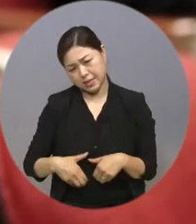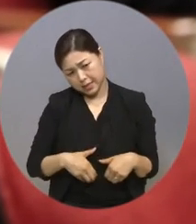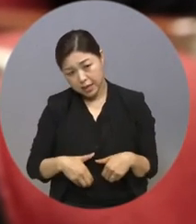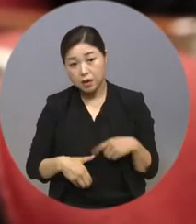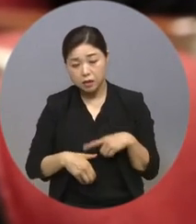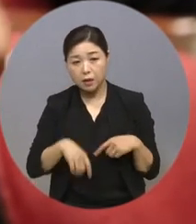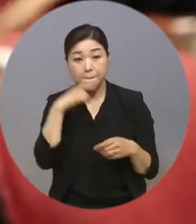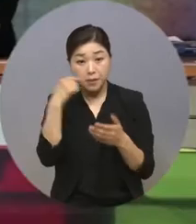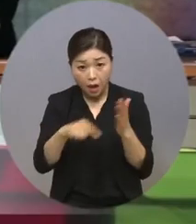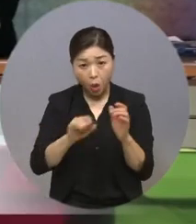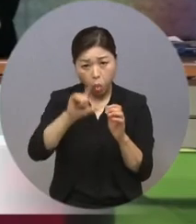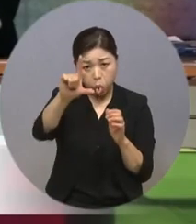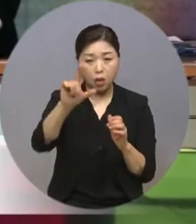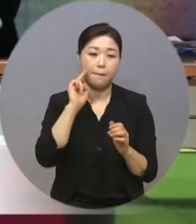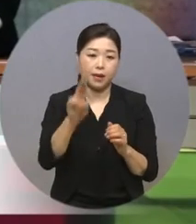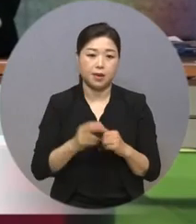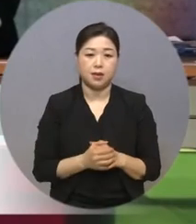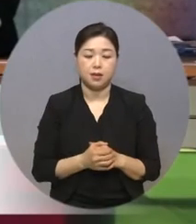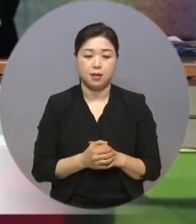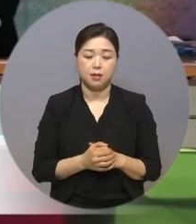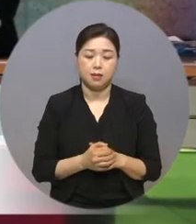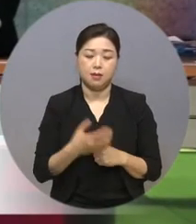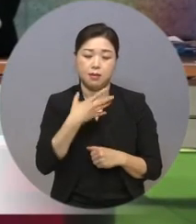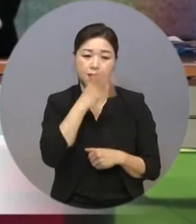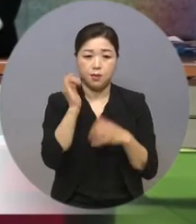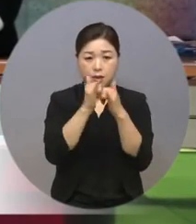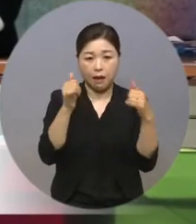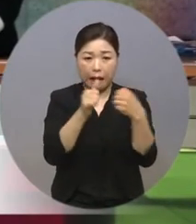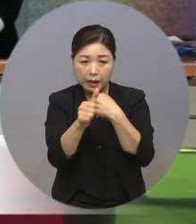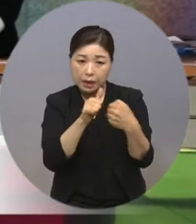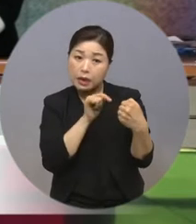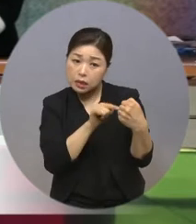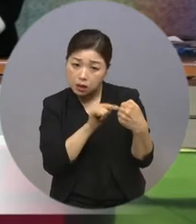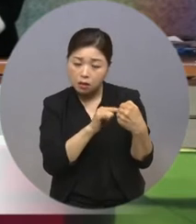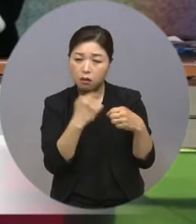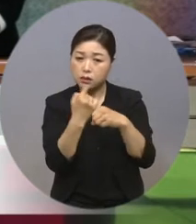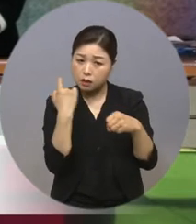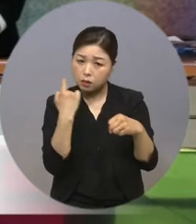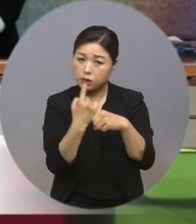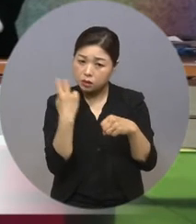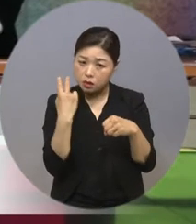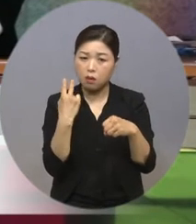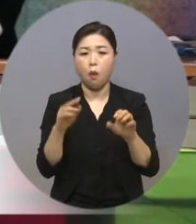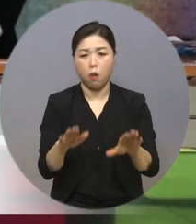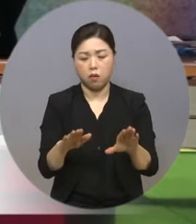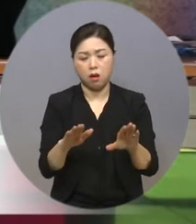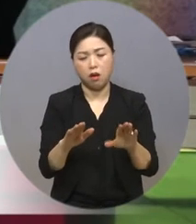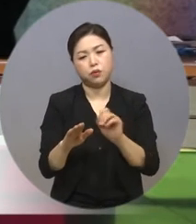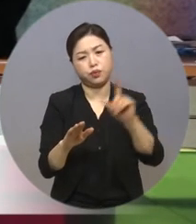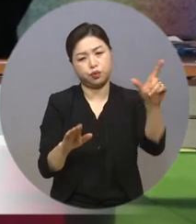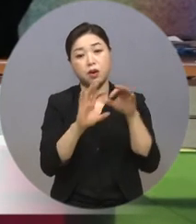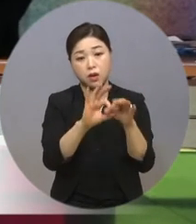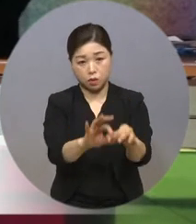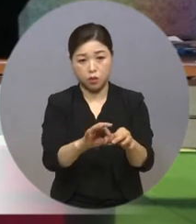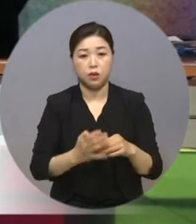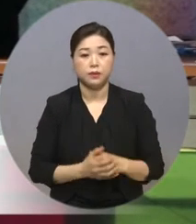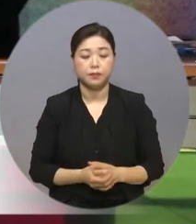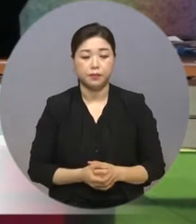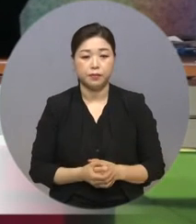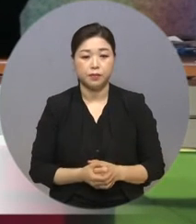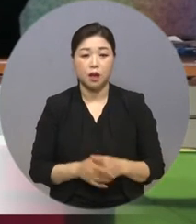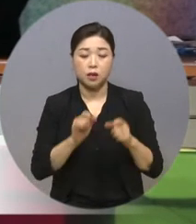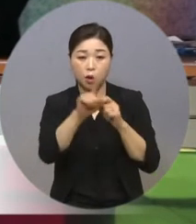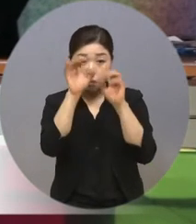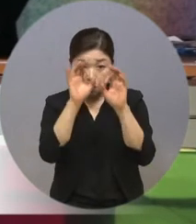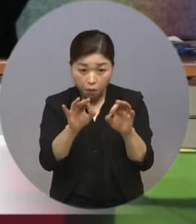커지고 있습니다. 노인학대가 작년, 재작년, 금년 해서 계속 증가 추세에 있는데요.